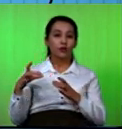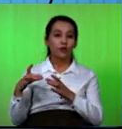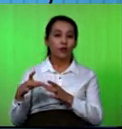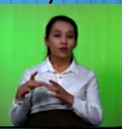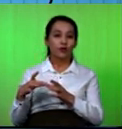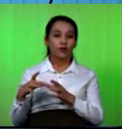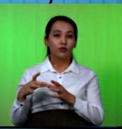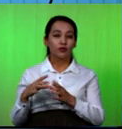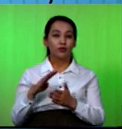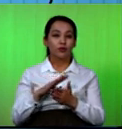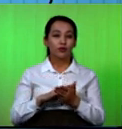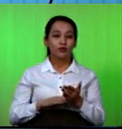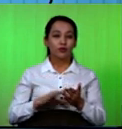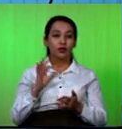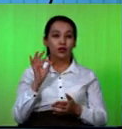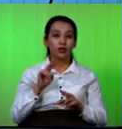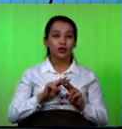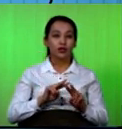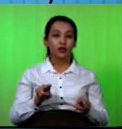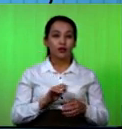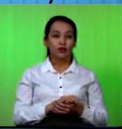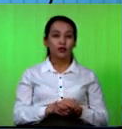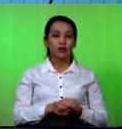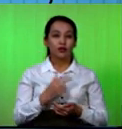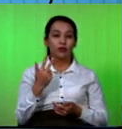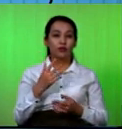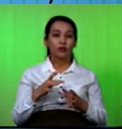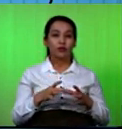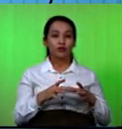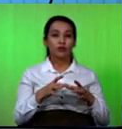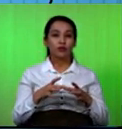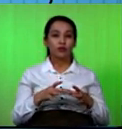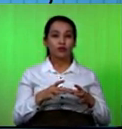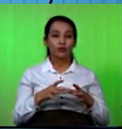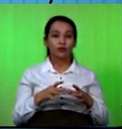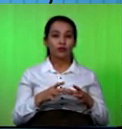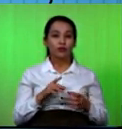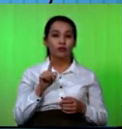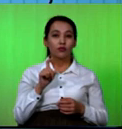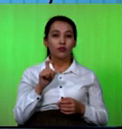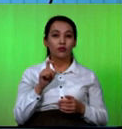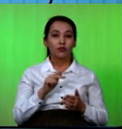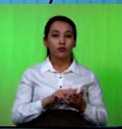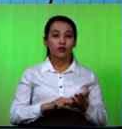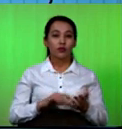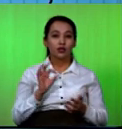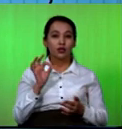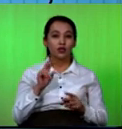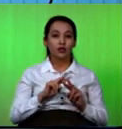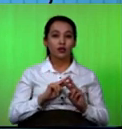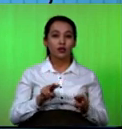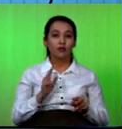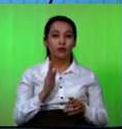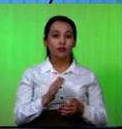esa 90 gradusga teng. Uchinchi doiramiz esa 180 gradusga